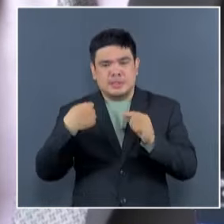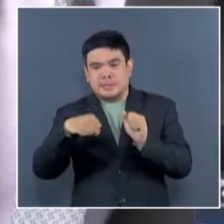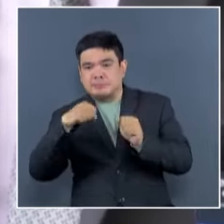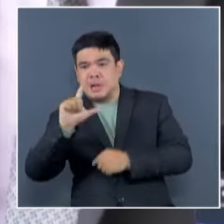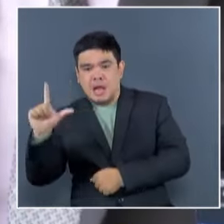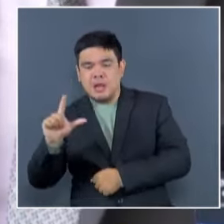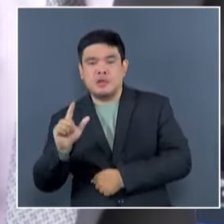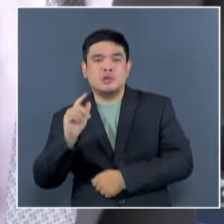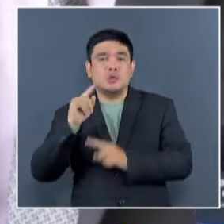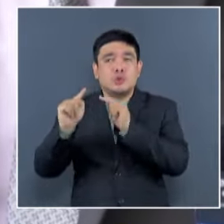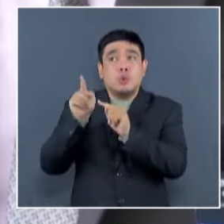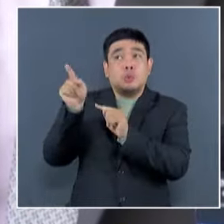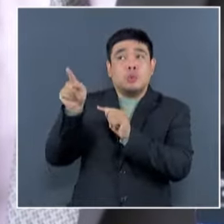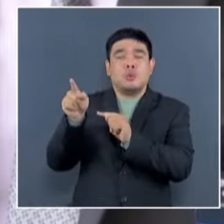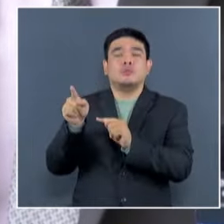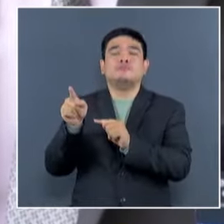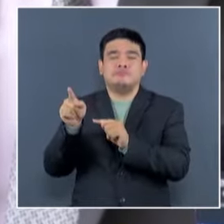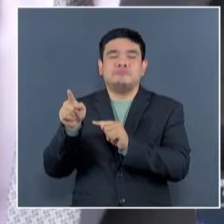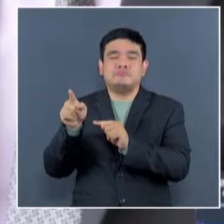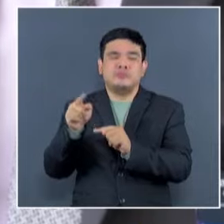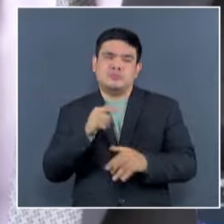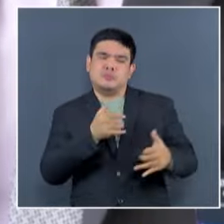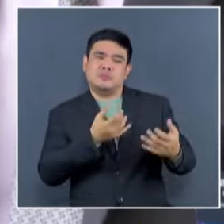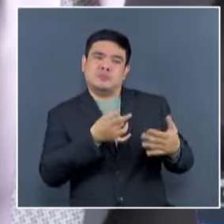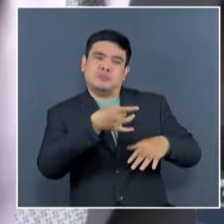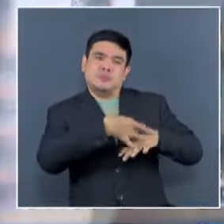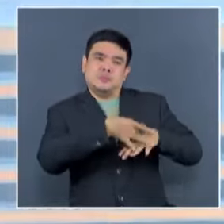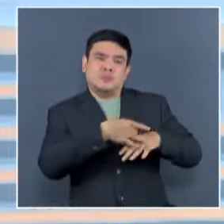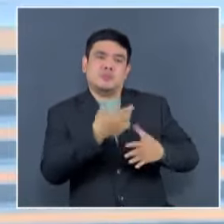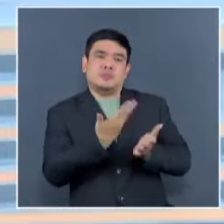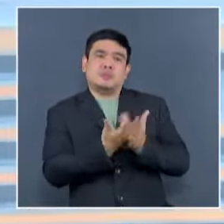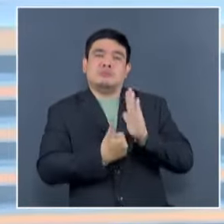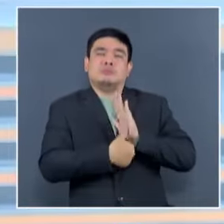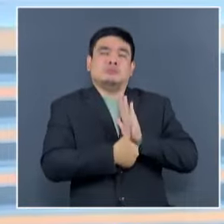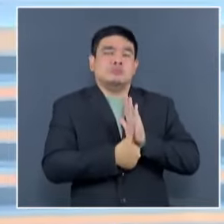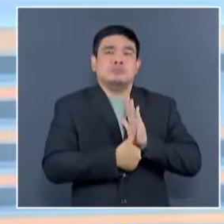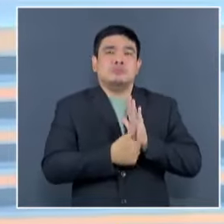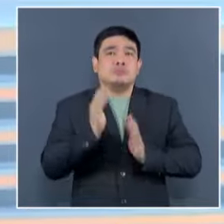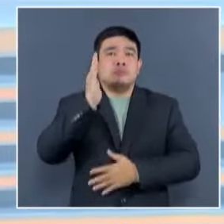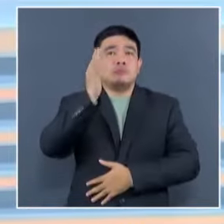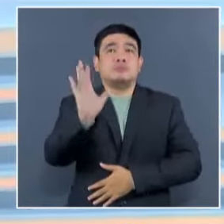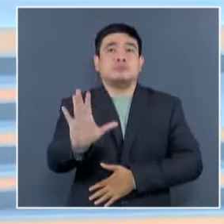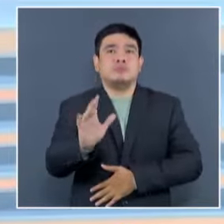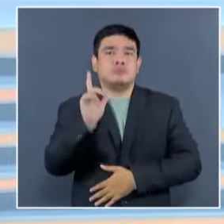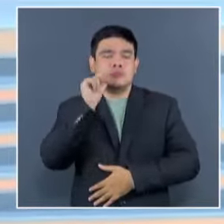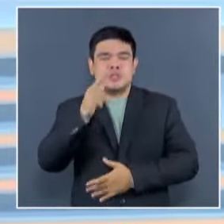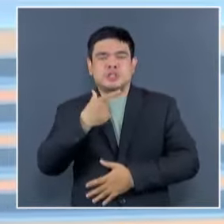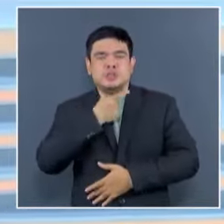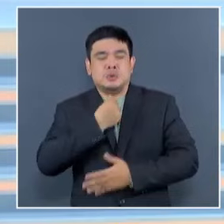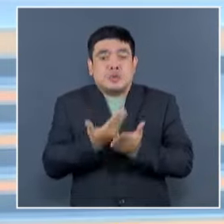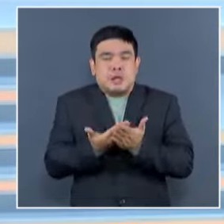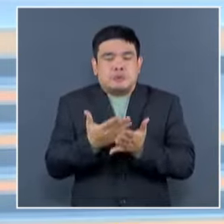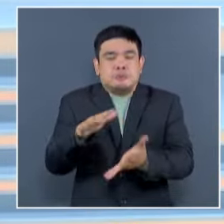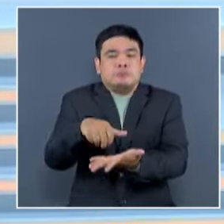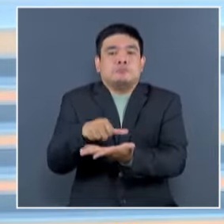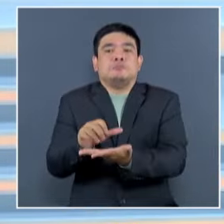อกับลูกโรเบิร์ตนี่แหละเพราะอะไรรู้ไหมไม่อยากให้แตงโมน่ะมีหนี้ติดไปชาติหน้าแล้วก็บอกเลยแม่ไม่ได้เป็นคนหน้าเงินนะแม่น่ะ